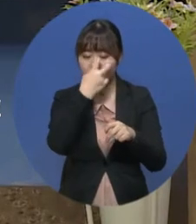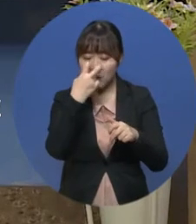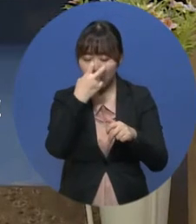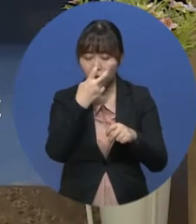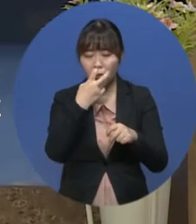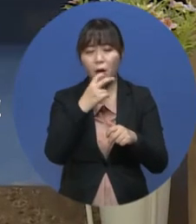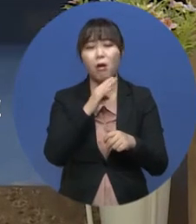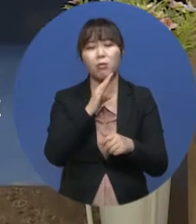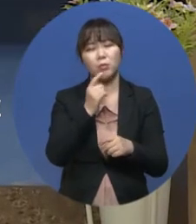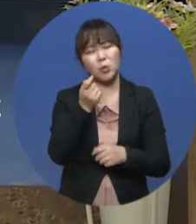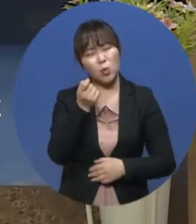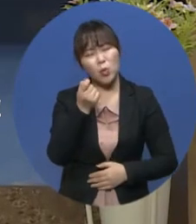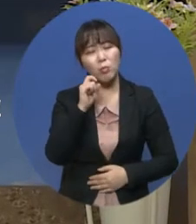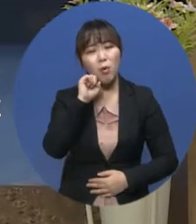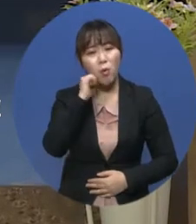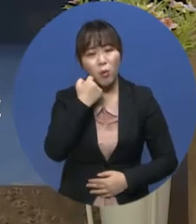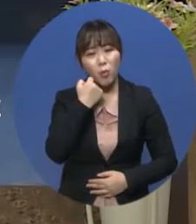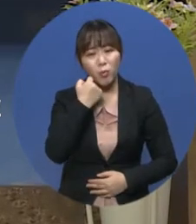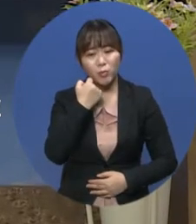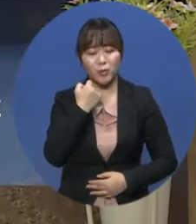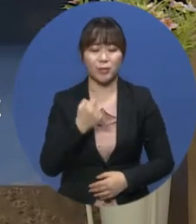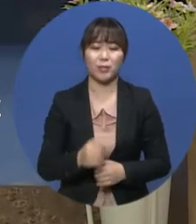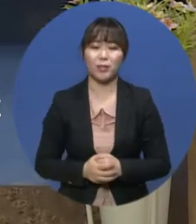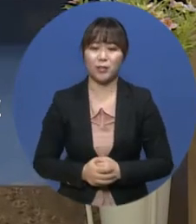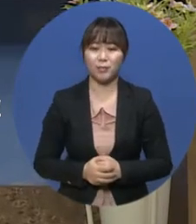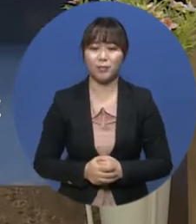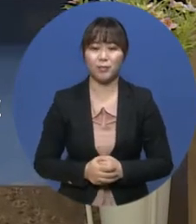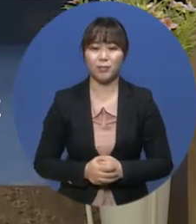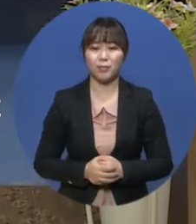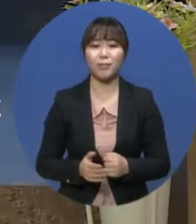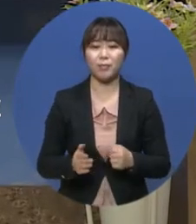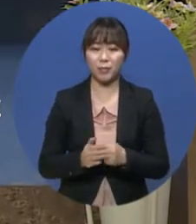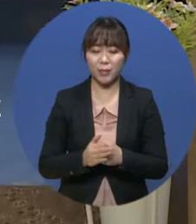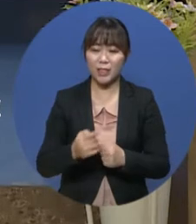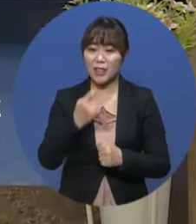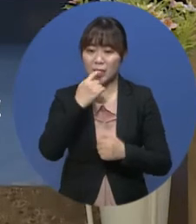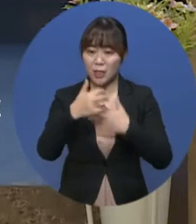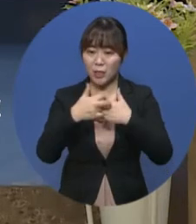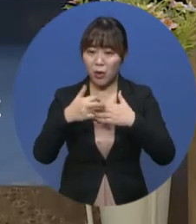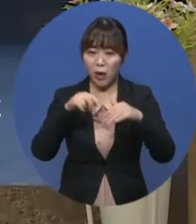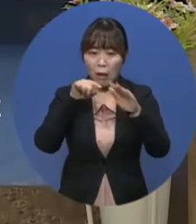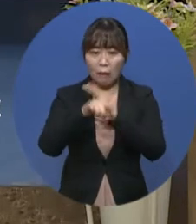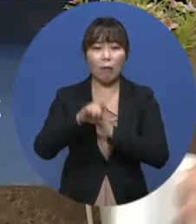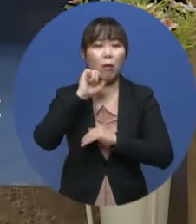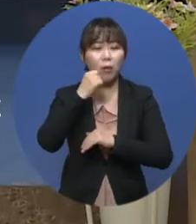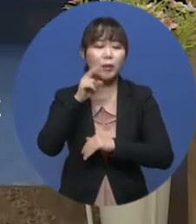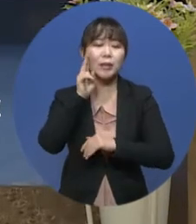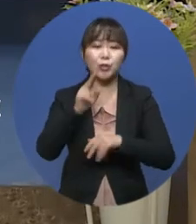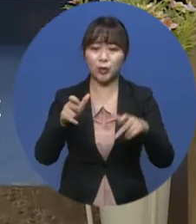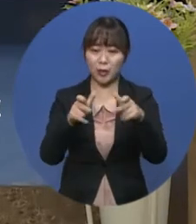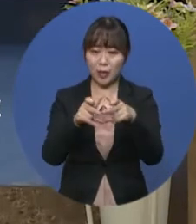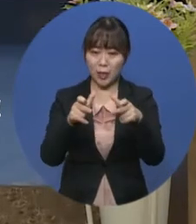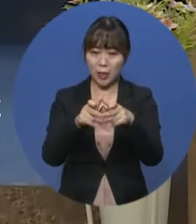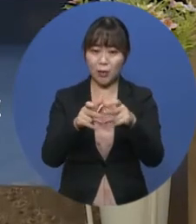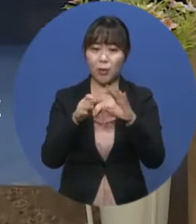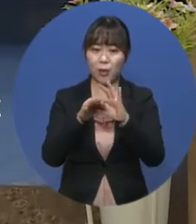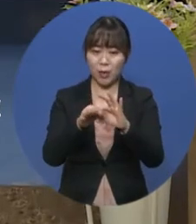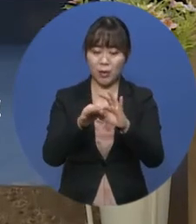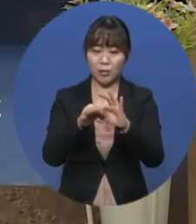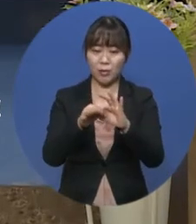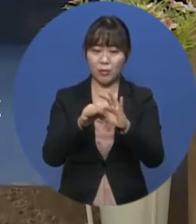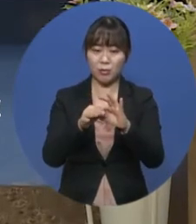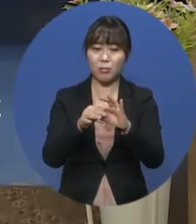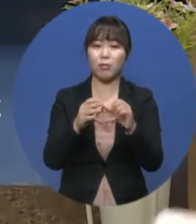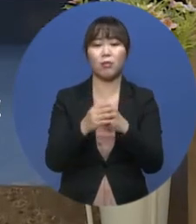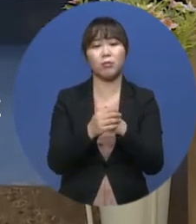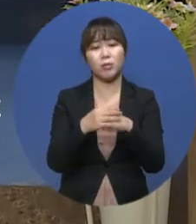받기가 조금은 어렵잖아요 어 그래서 이제 이 치과에 갈 수 없는 중증 장애인들의 대해서는